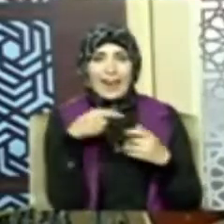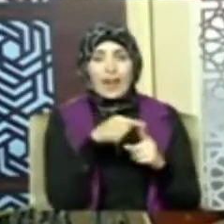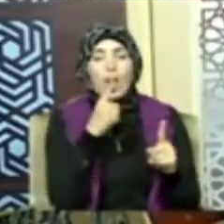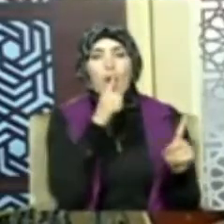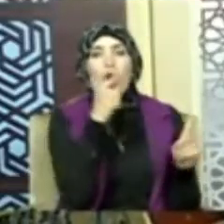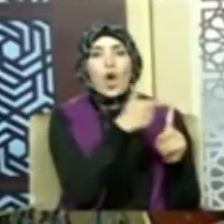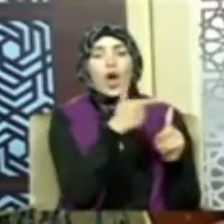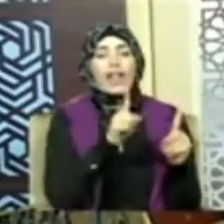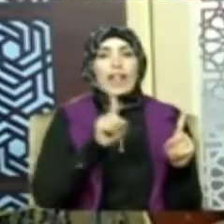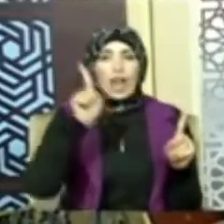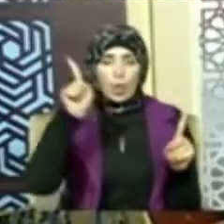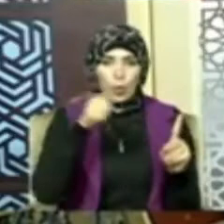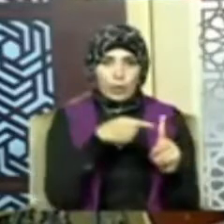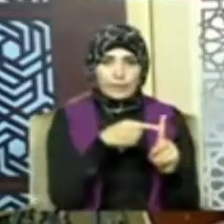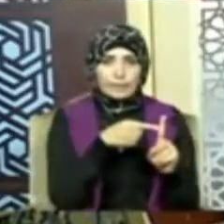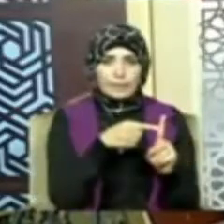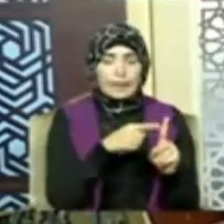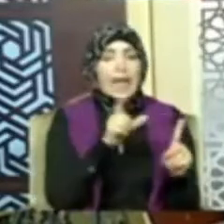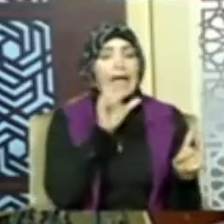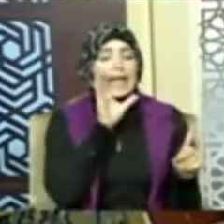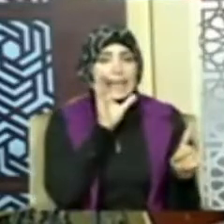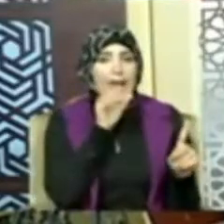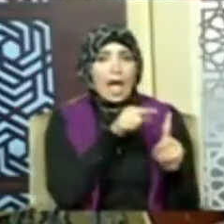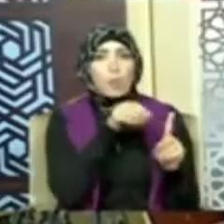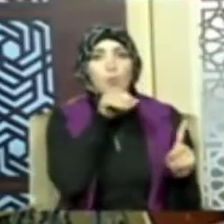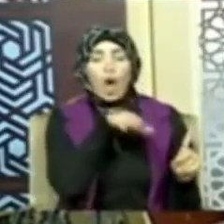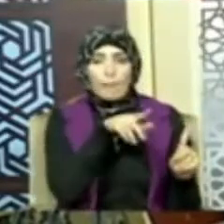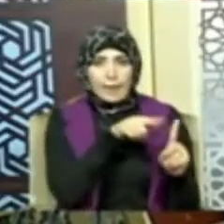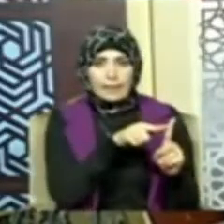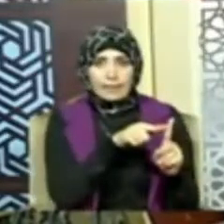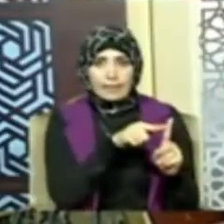له يا محمد